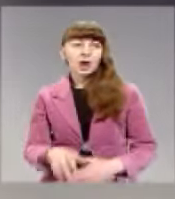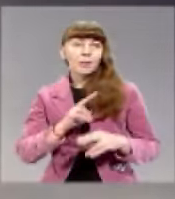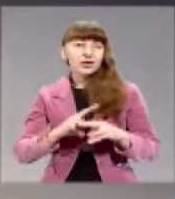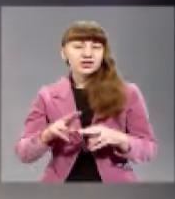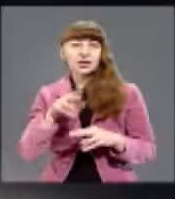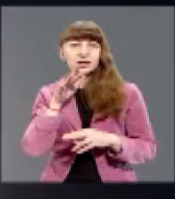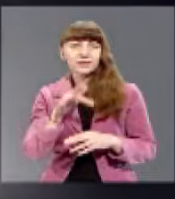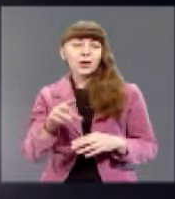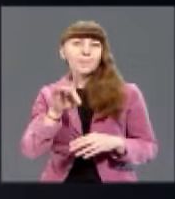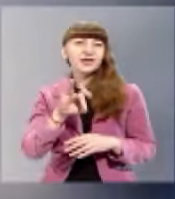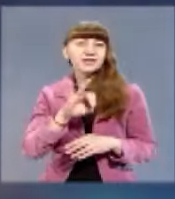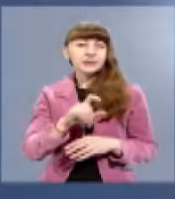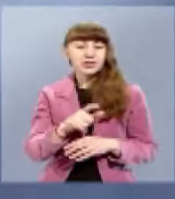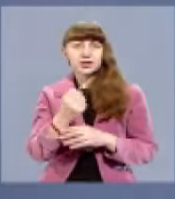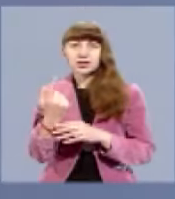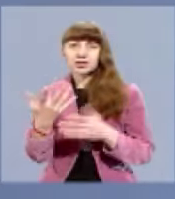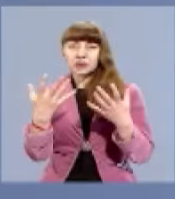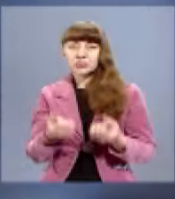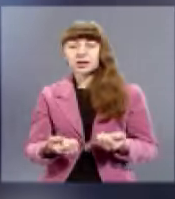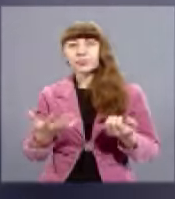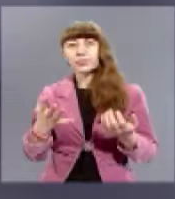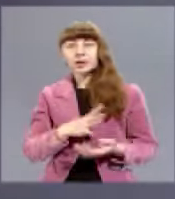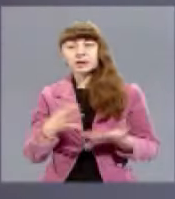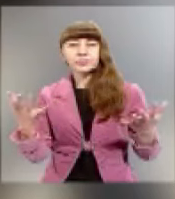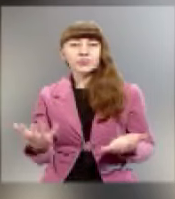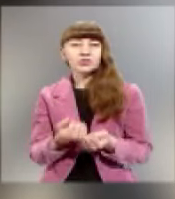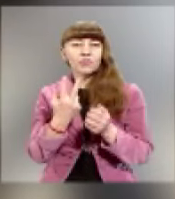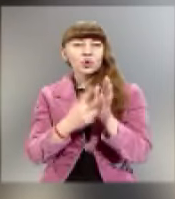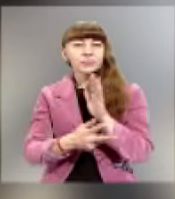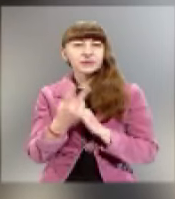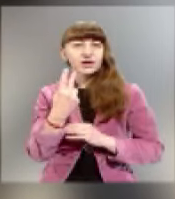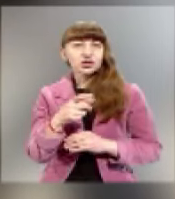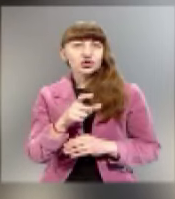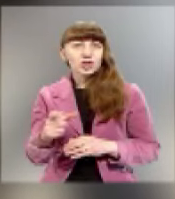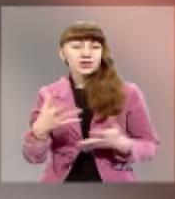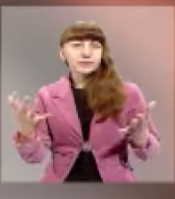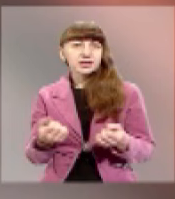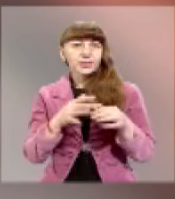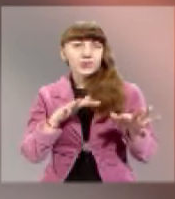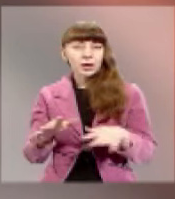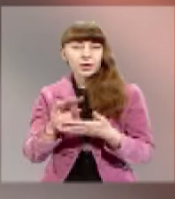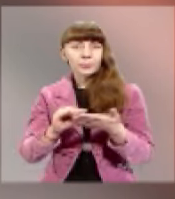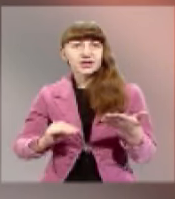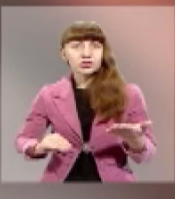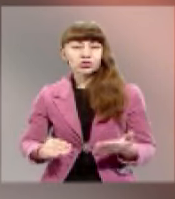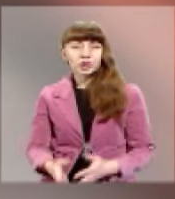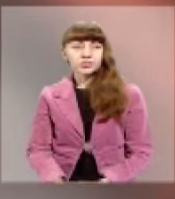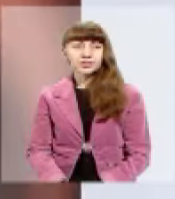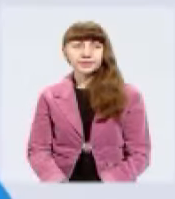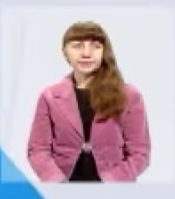Потерялись в метель. За несколько дней в регионе было эвакуировано 82 человека. Спасательные операции продолжаются.